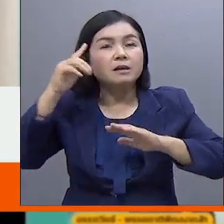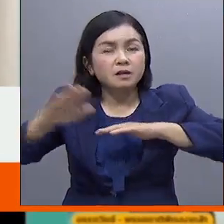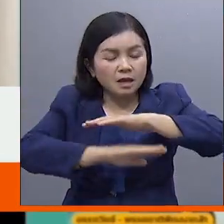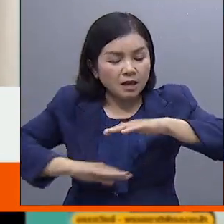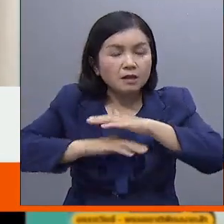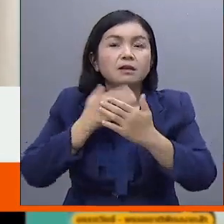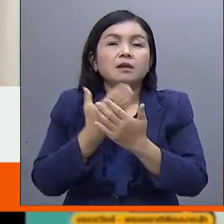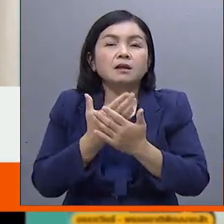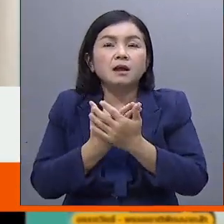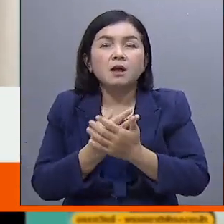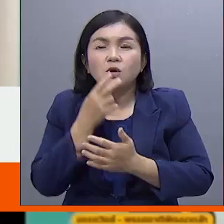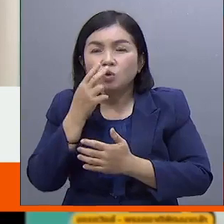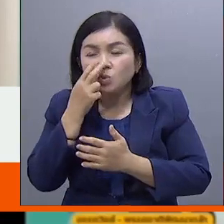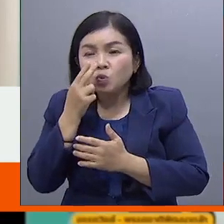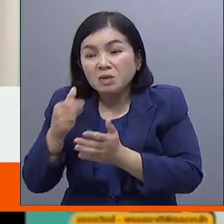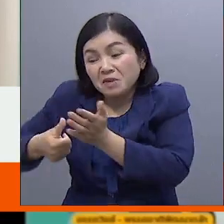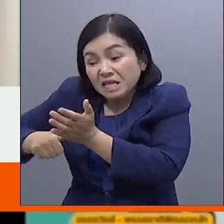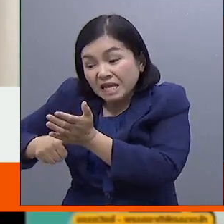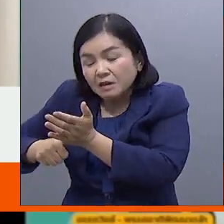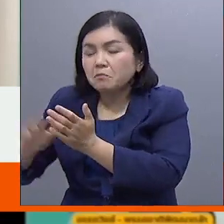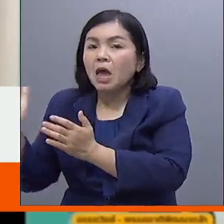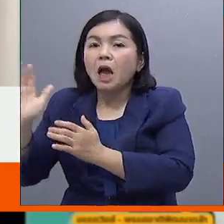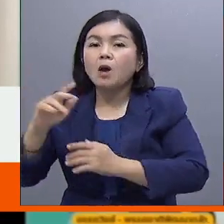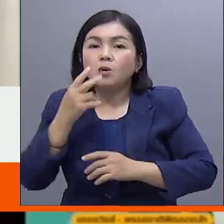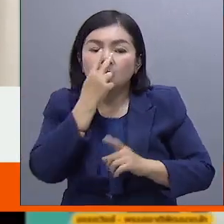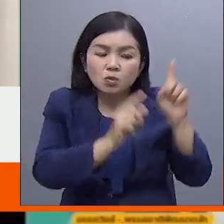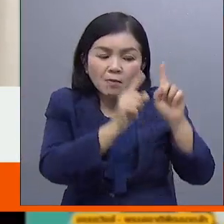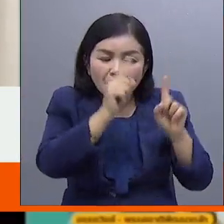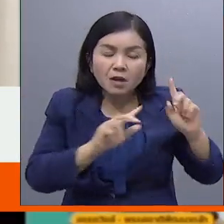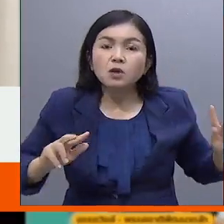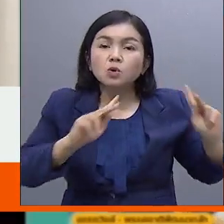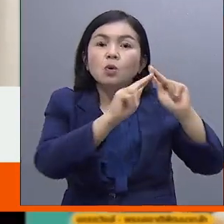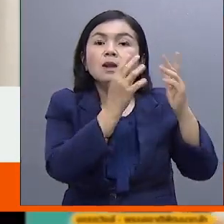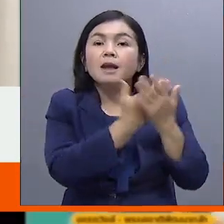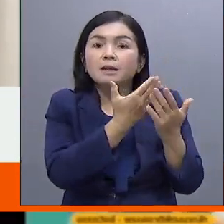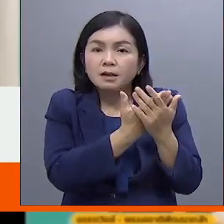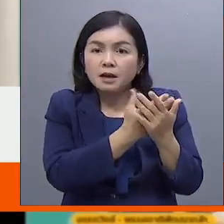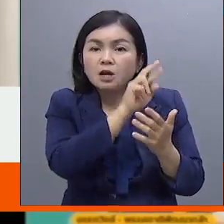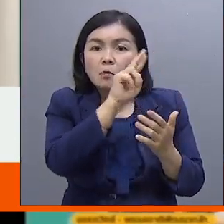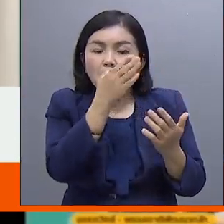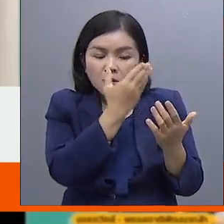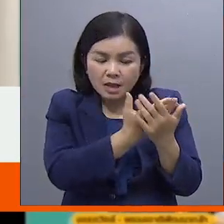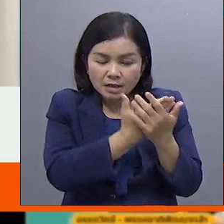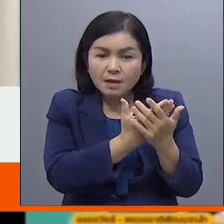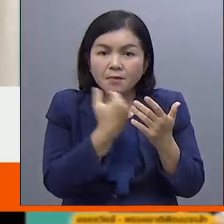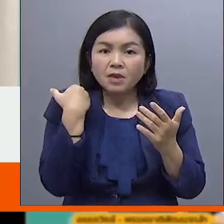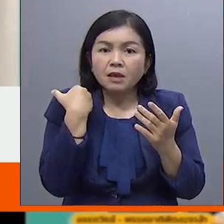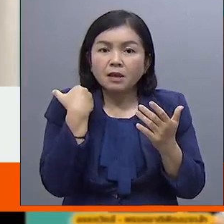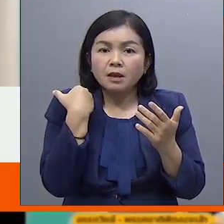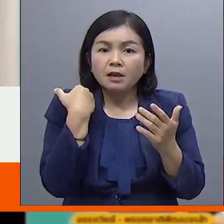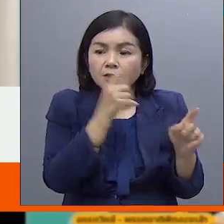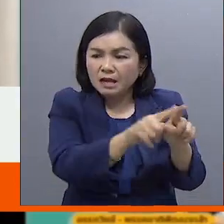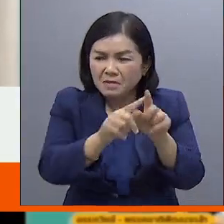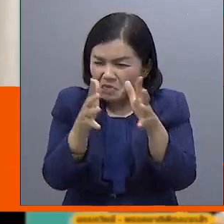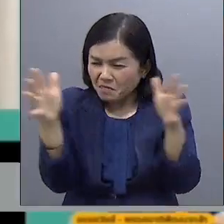างไม่ใช่ดูแต่เรื่องของหนี้สินอย่างเดียวจริงๆกระทรวงการคลังหรือระบบการคลังเราเนี่ยมีเงินซุกอยู่ที่ต่างๆมากมายด้ว